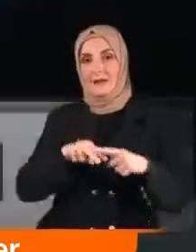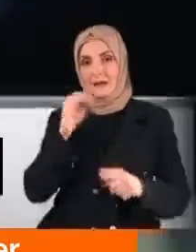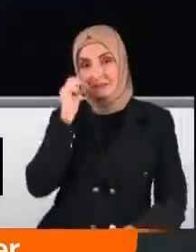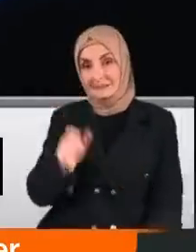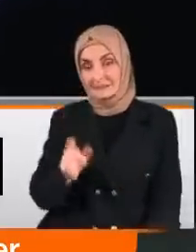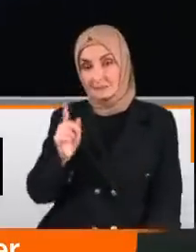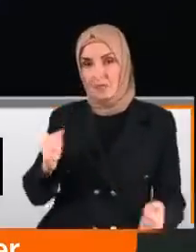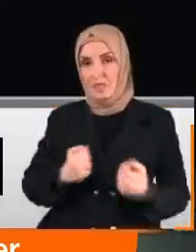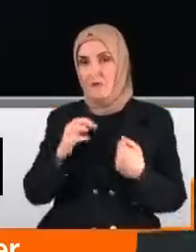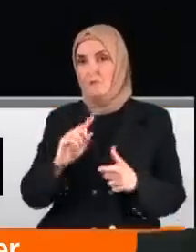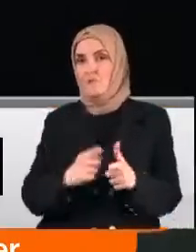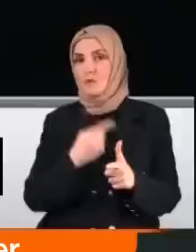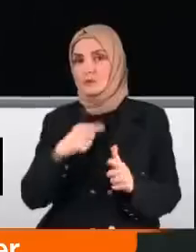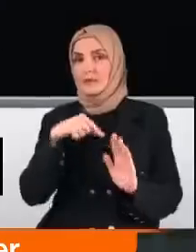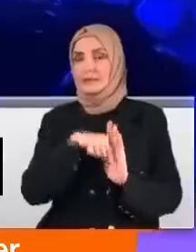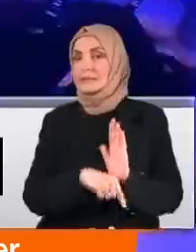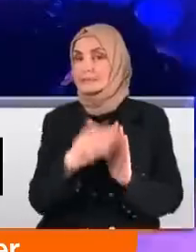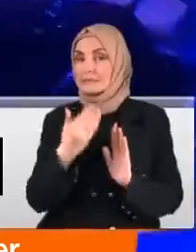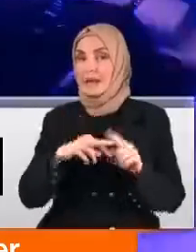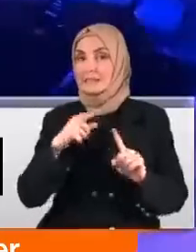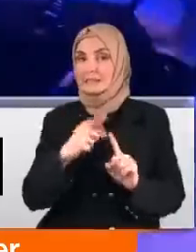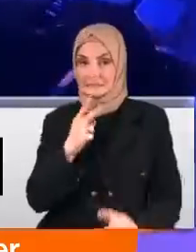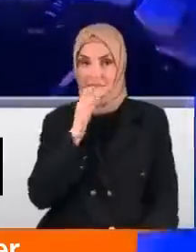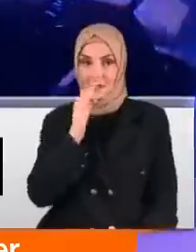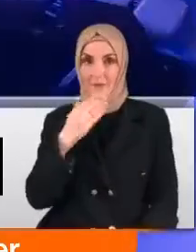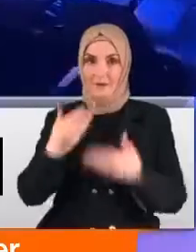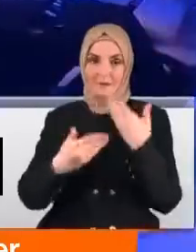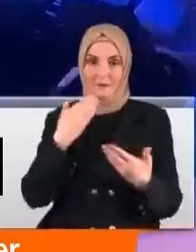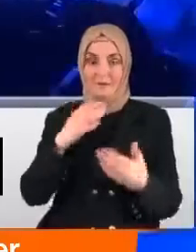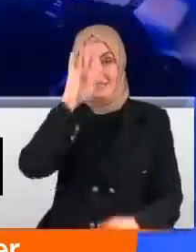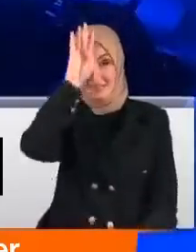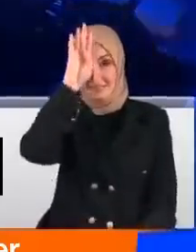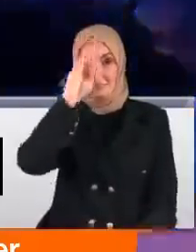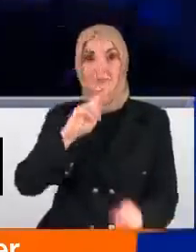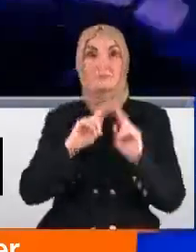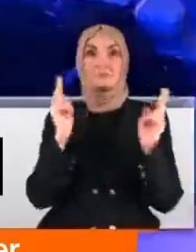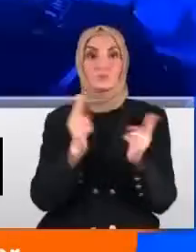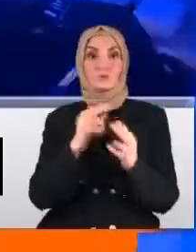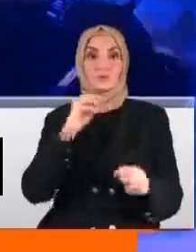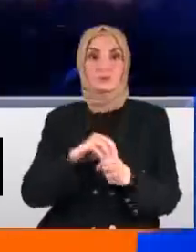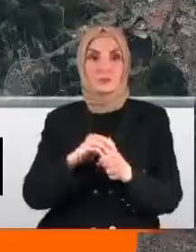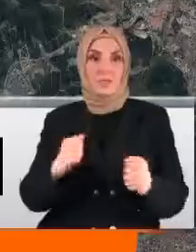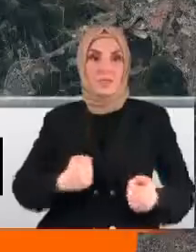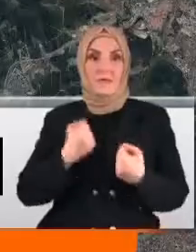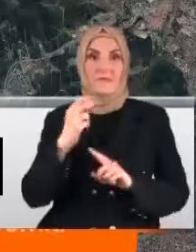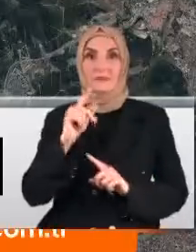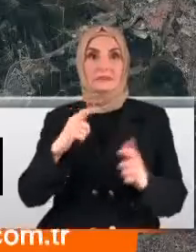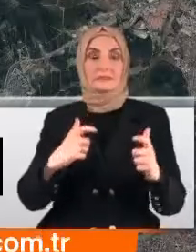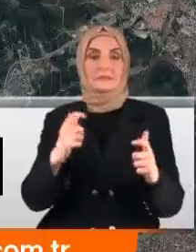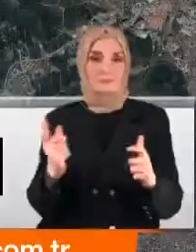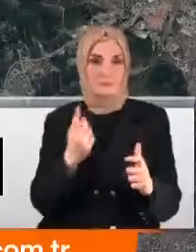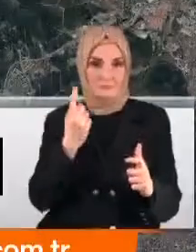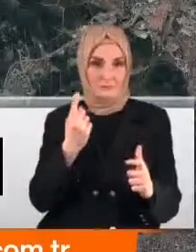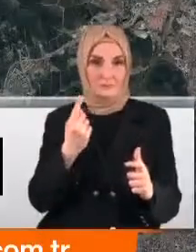projenin detaylarını ATV Haber'e anlattı. İstanbul dünyanın en büyük metropollerinden bir tanesi. İstanbul yatırım ister. Çünkü İstanbul'da hareketlilik